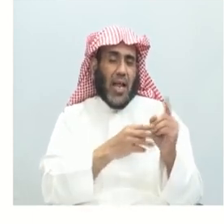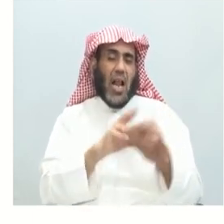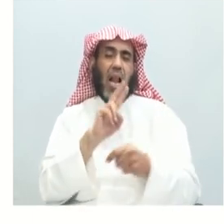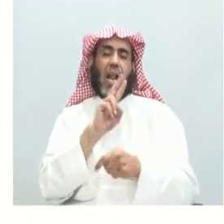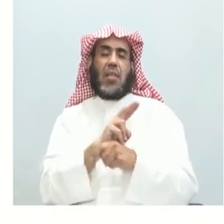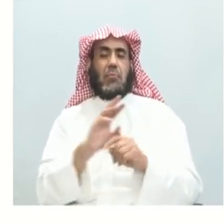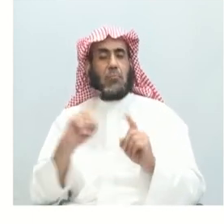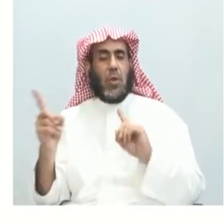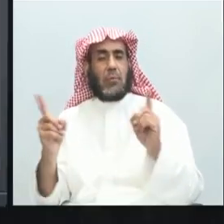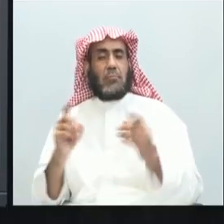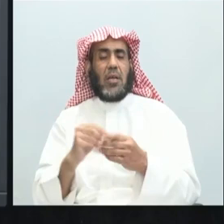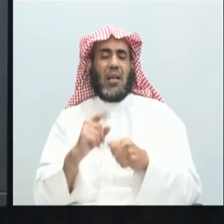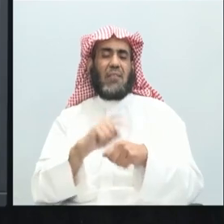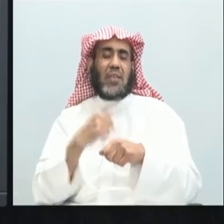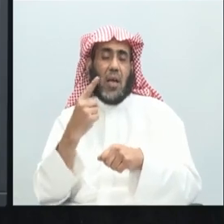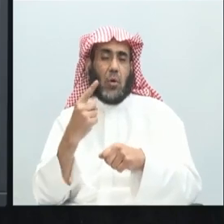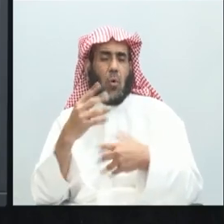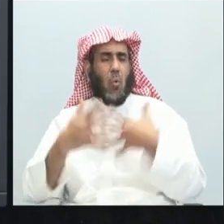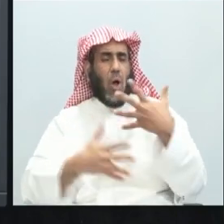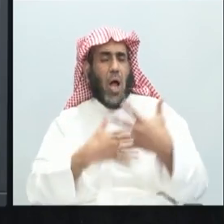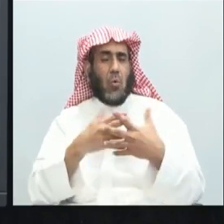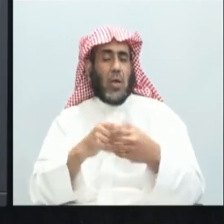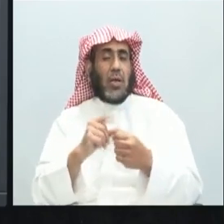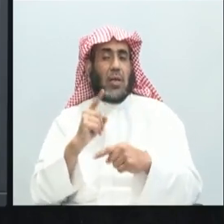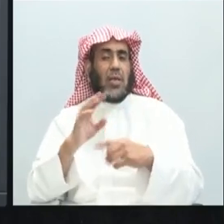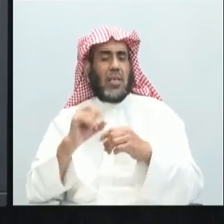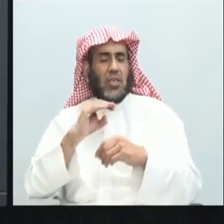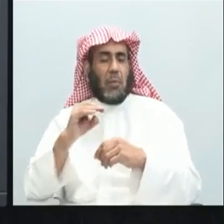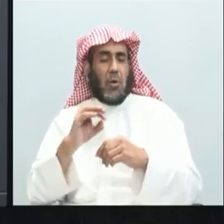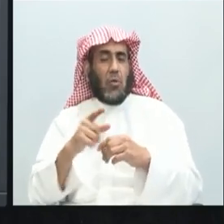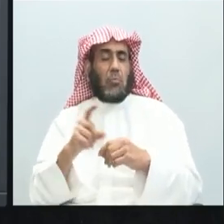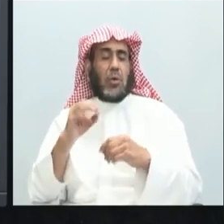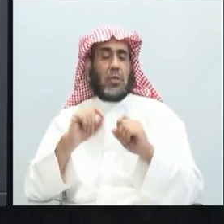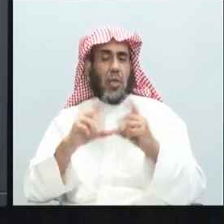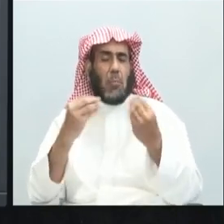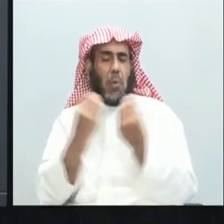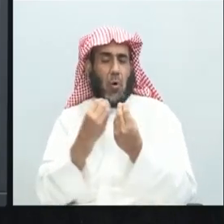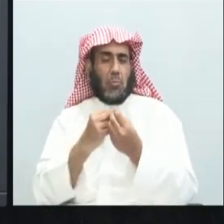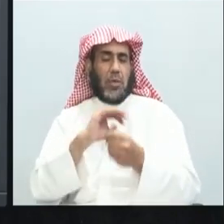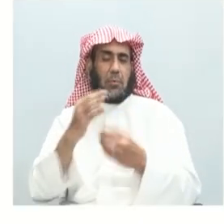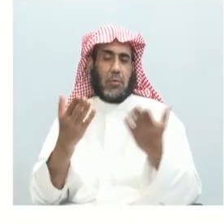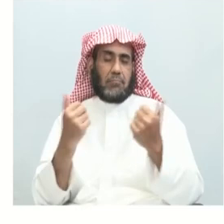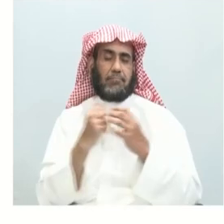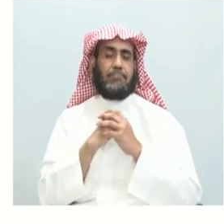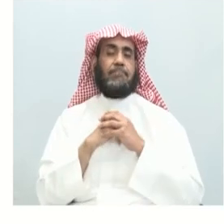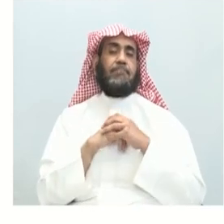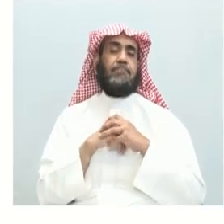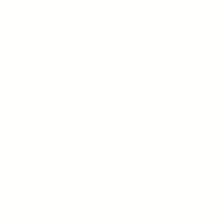عن الكذب اذا في دقيقه واحده احاول ذكر الاجابه ثم ساستعرض معكم اجابتي